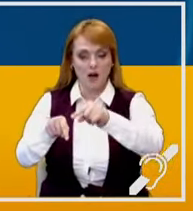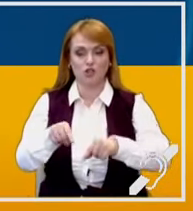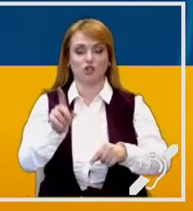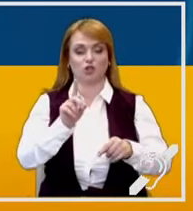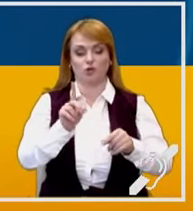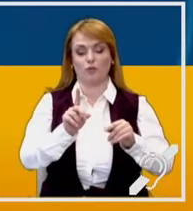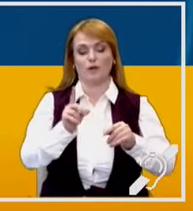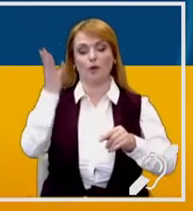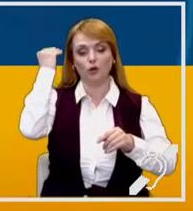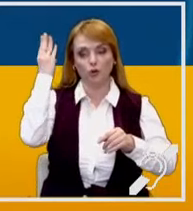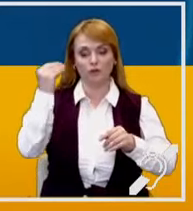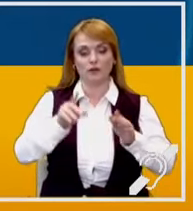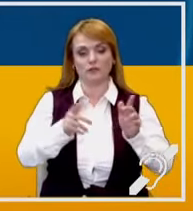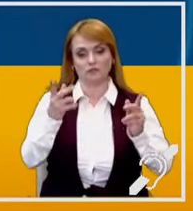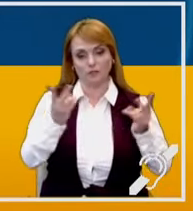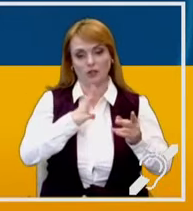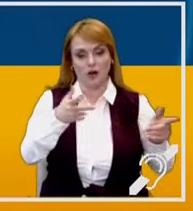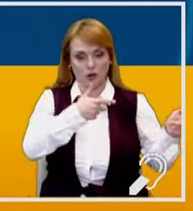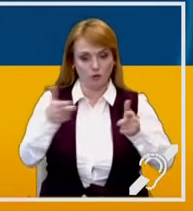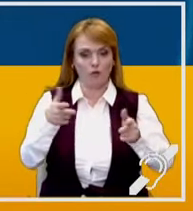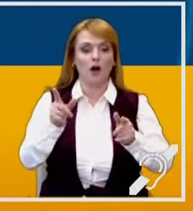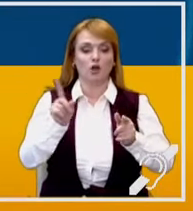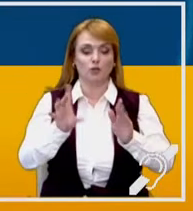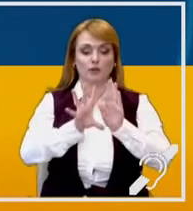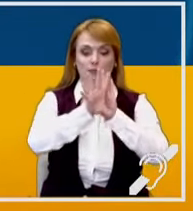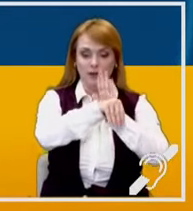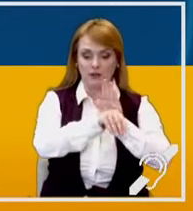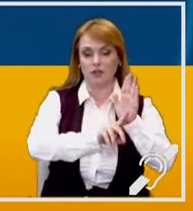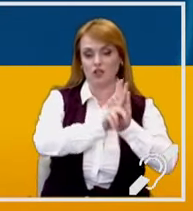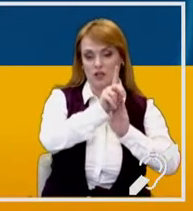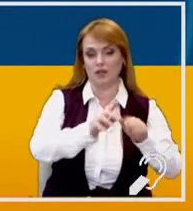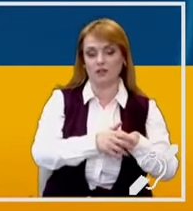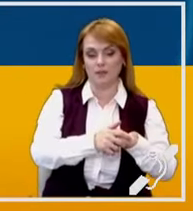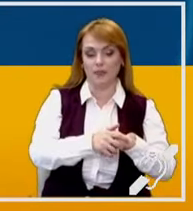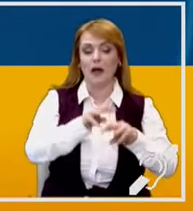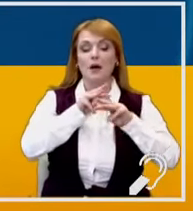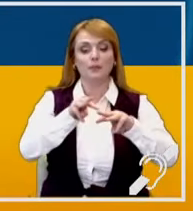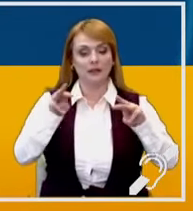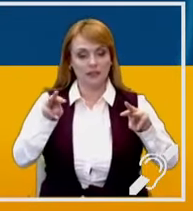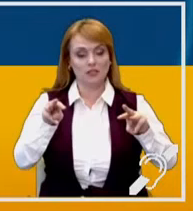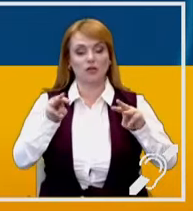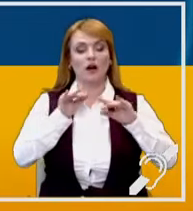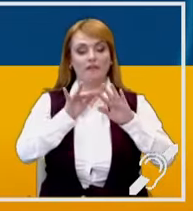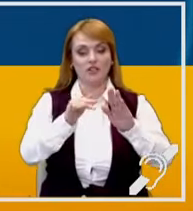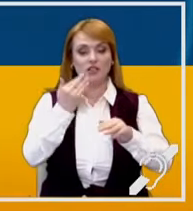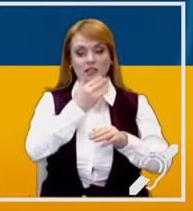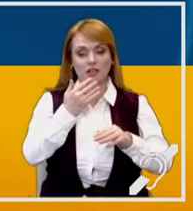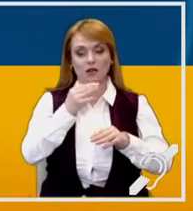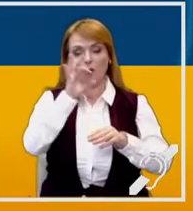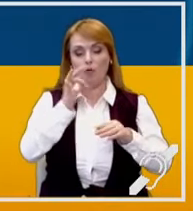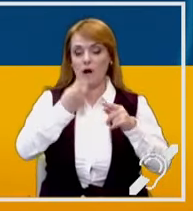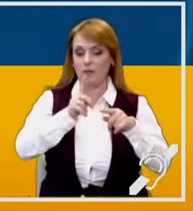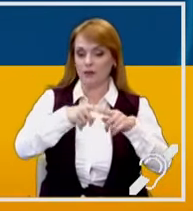ministrul de externe Nicu Popescu a anunțat că începe procesul de pregătire și de structurare a negocierilor. El a avut deja